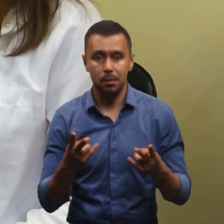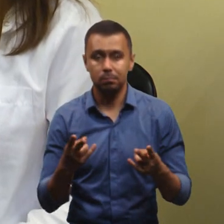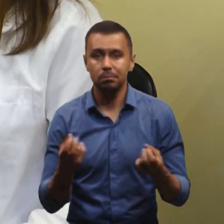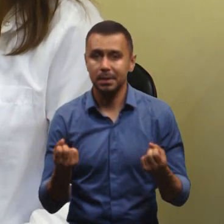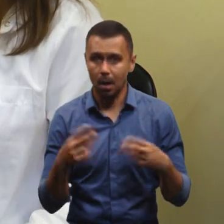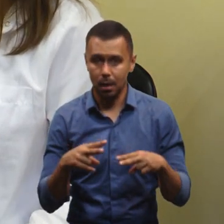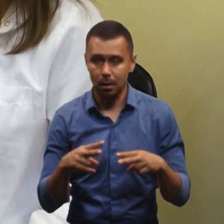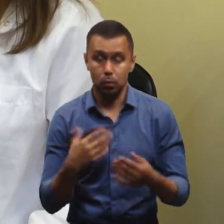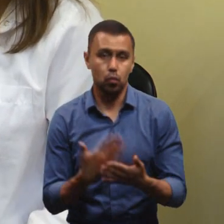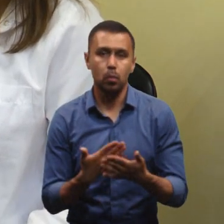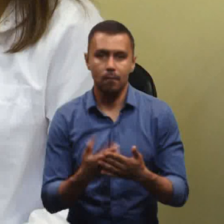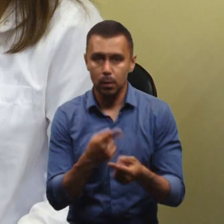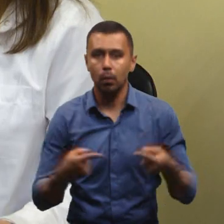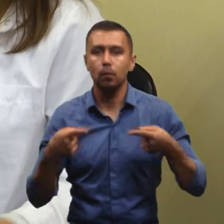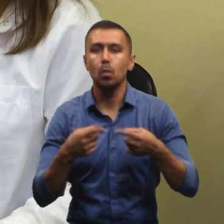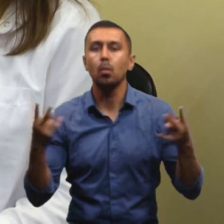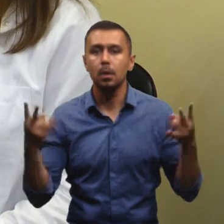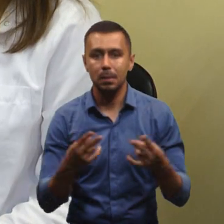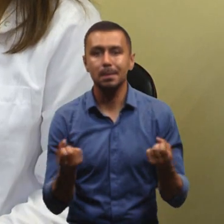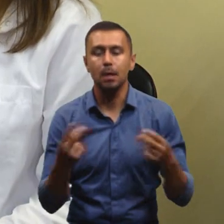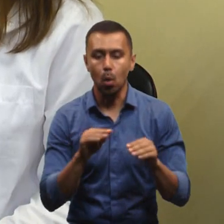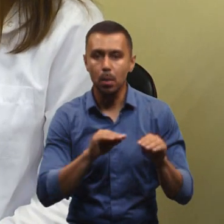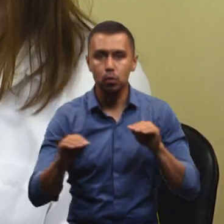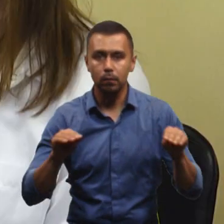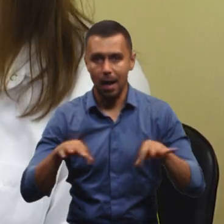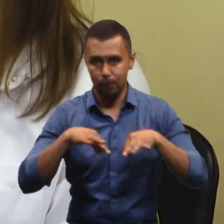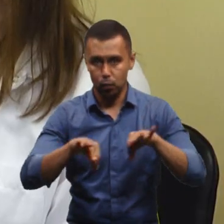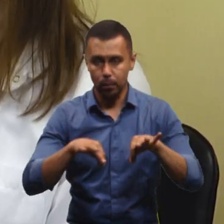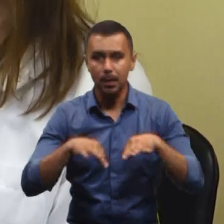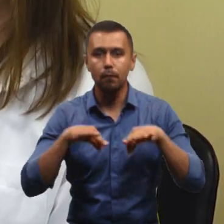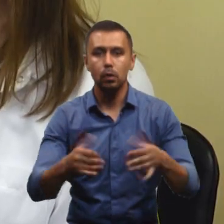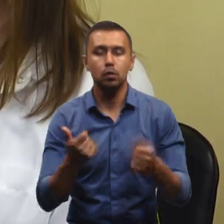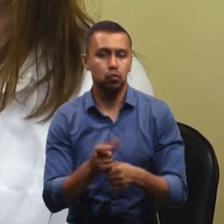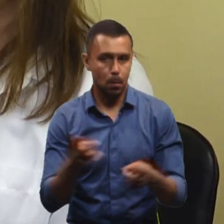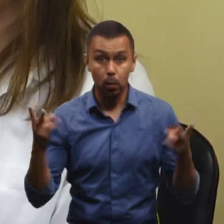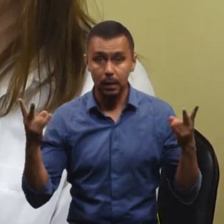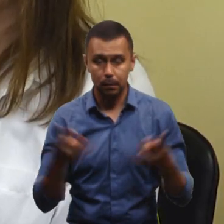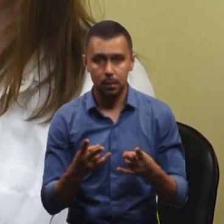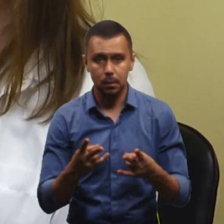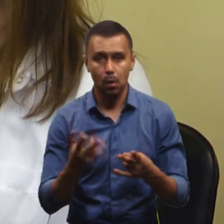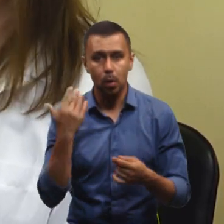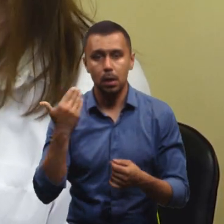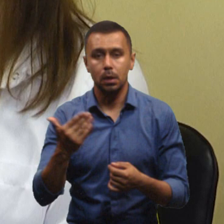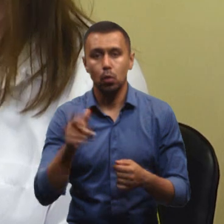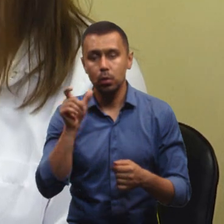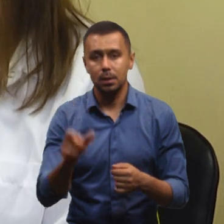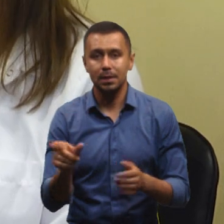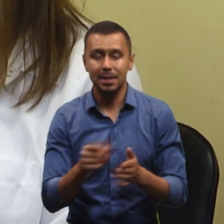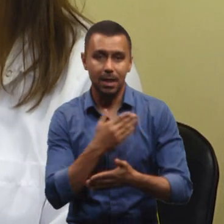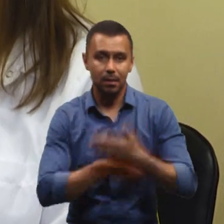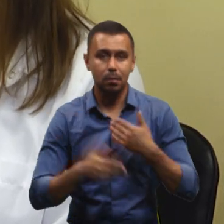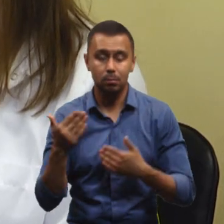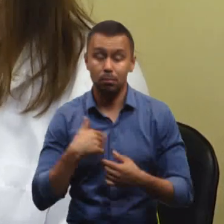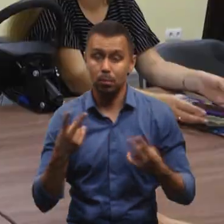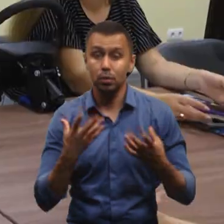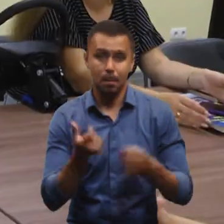спеціальна. Тобто, відповідно, потрібні спеціально облаштовані авто. Авто зараз дуже потрібне, а коли ти людина з обмеженими можливостями, воно тобі